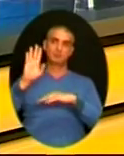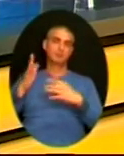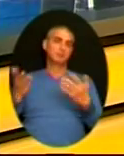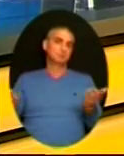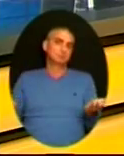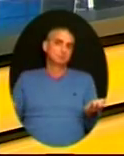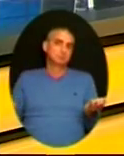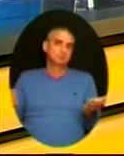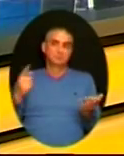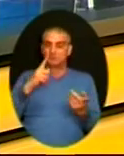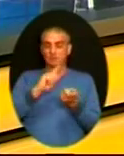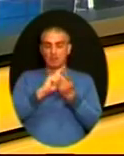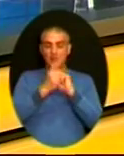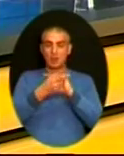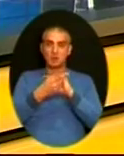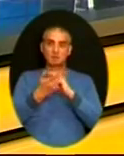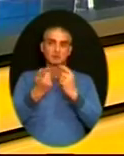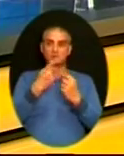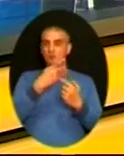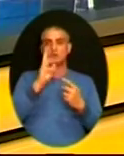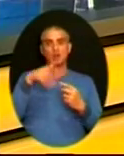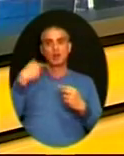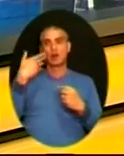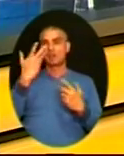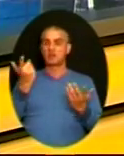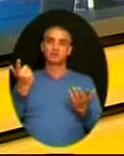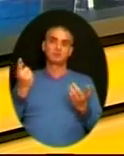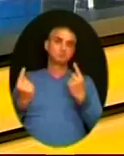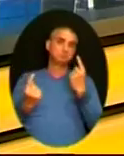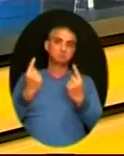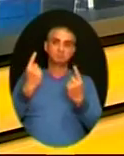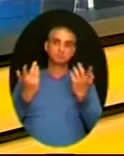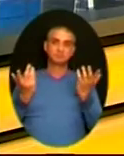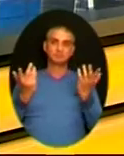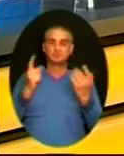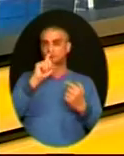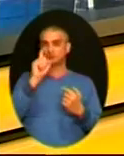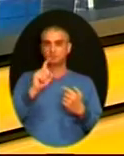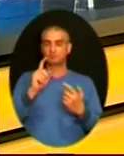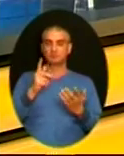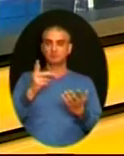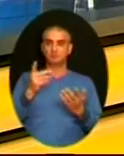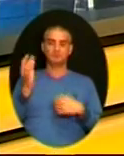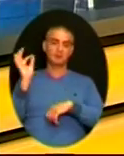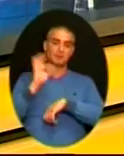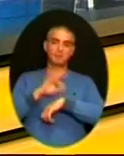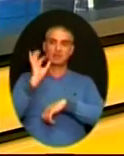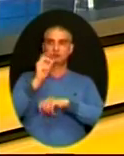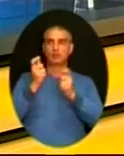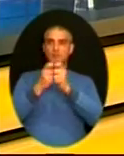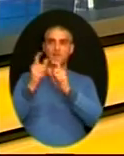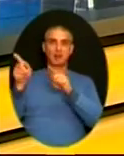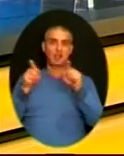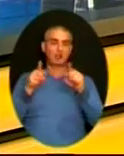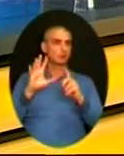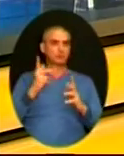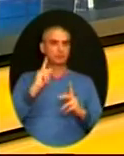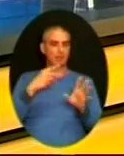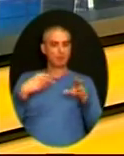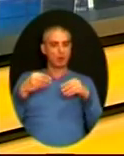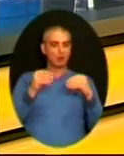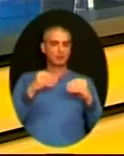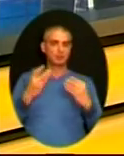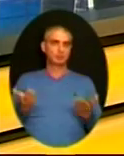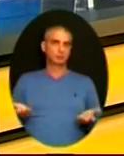נתניהו, ולחילופין אולי יכול להיות, אני יודע, פה שם איזה מכות בכנף של מפלגה הזו או אחרת. נו, אז למה לא